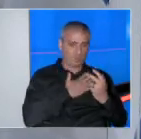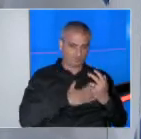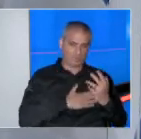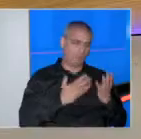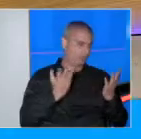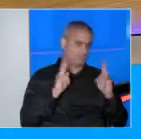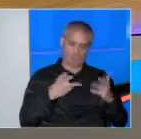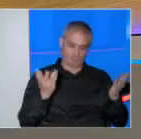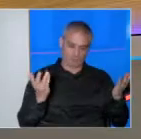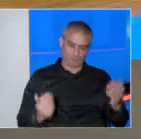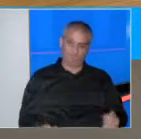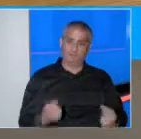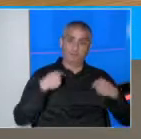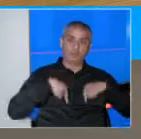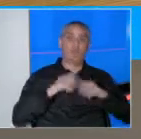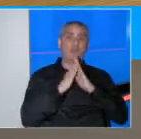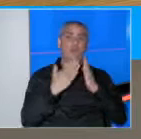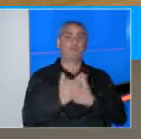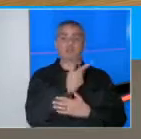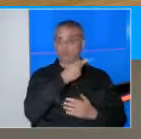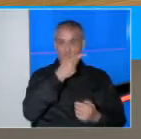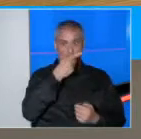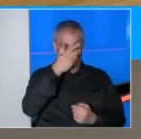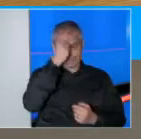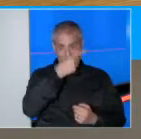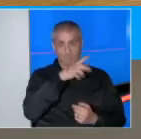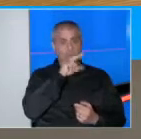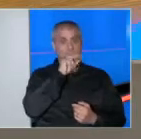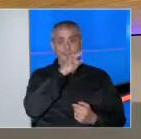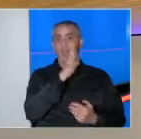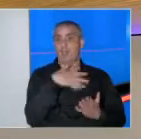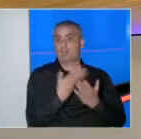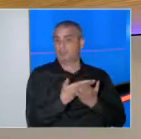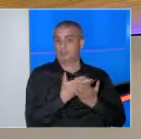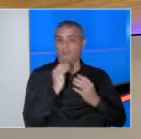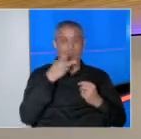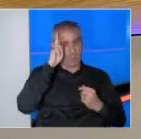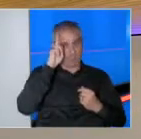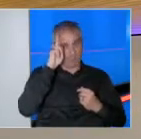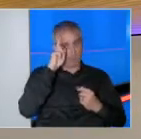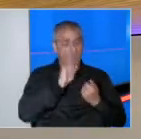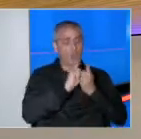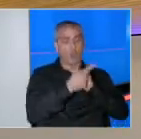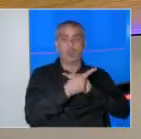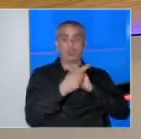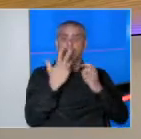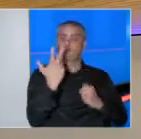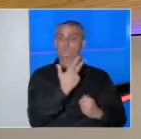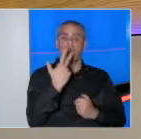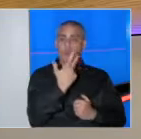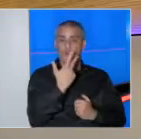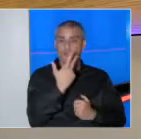בכל הצדדים. יושב ראש תקווה חדשה, גדעון סער, התייחס היום בקולו להצעה שהוגשה מטעם הליכוד לרוטציה